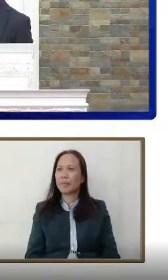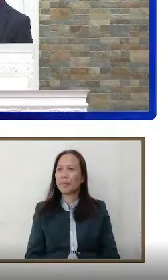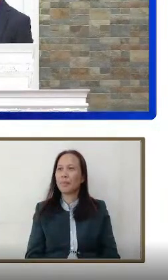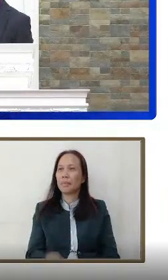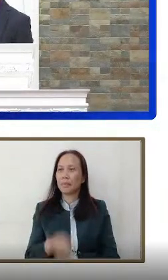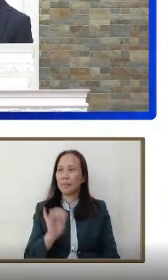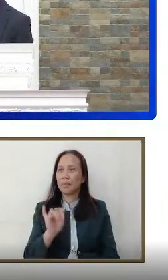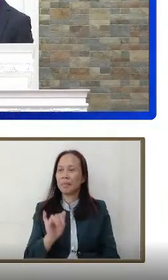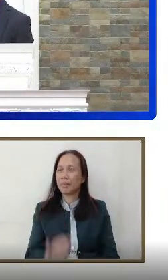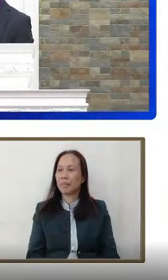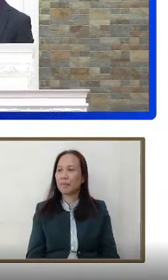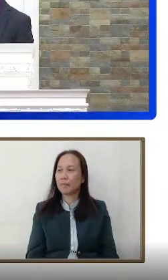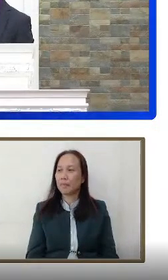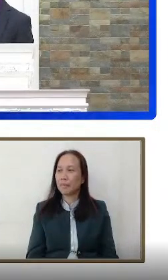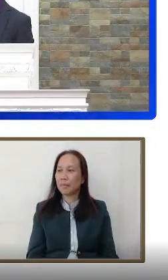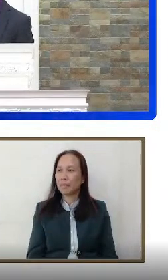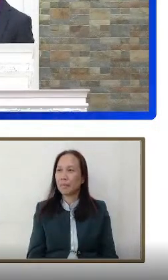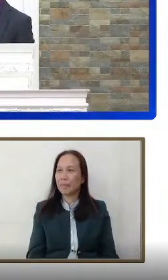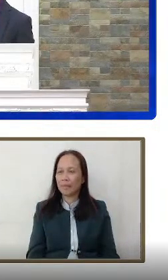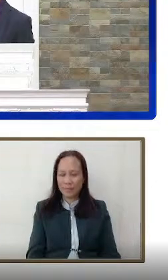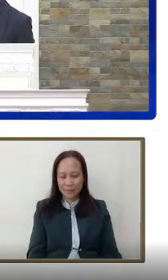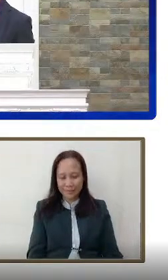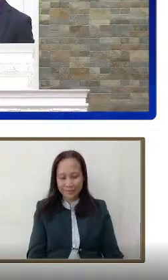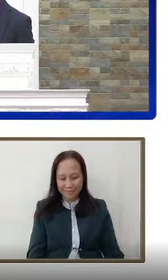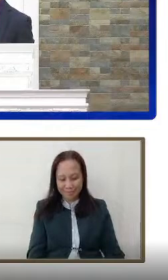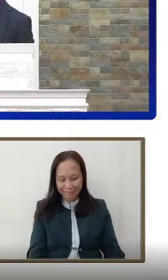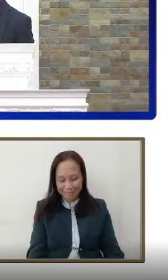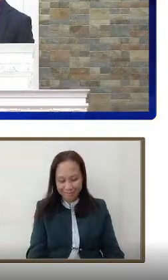Yes, sir. Parang paubos na rin yung buhok mo, ano?